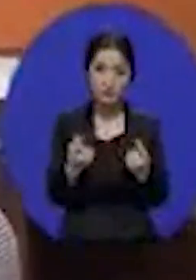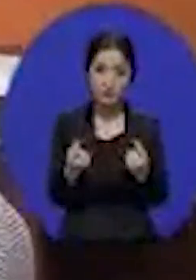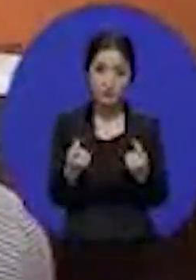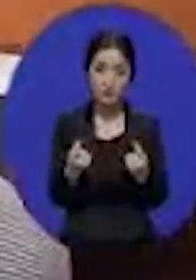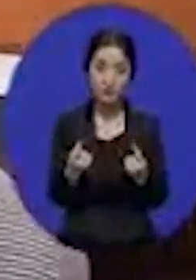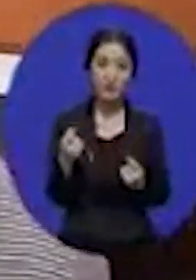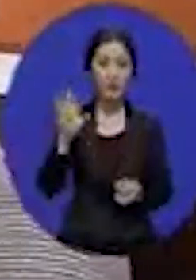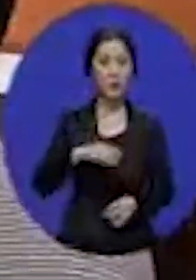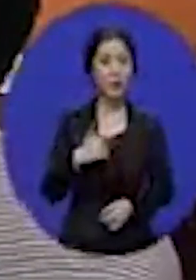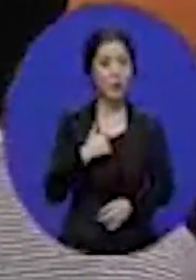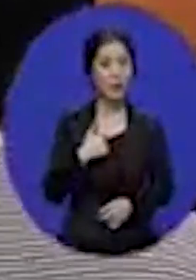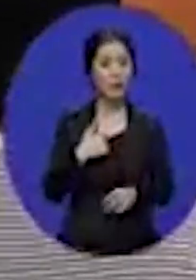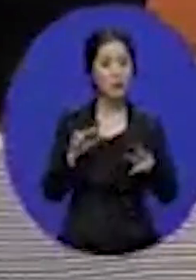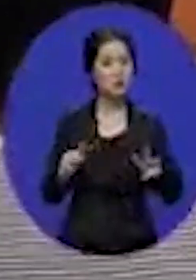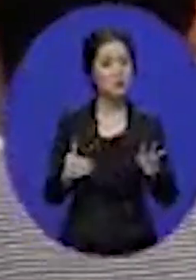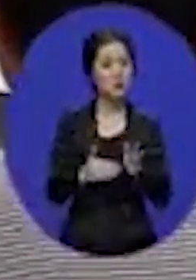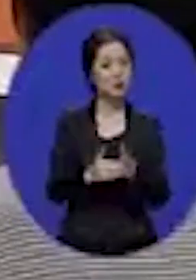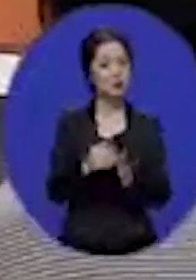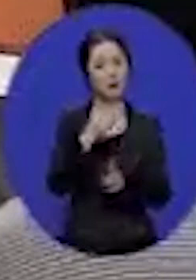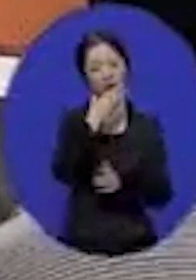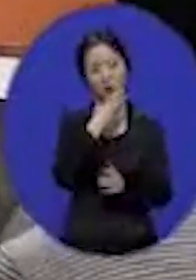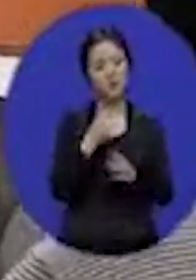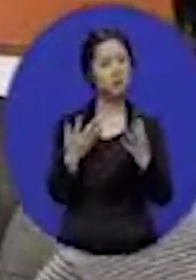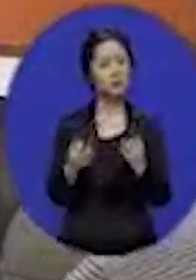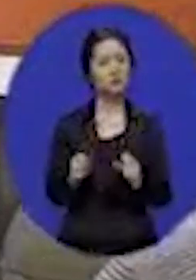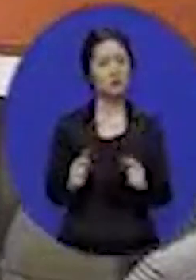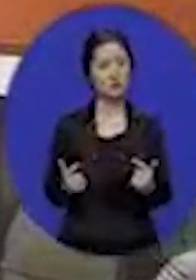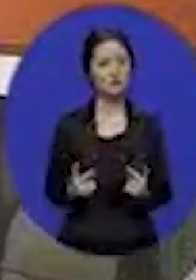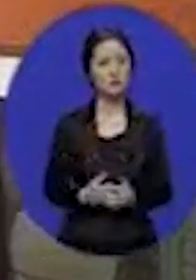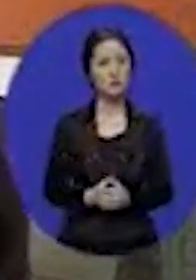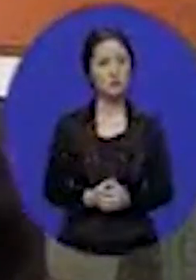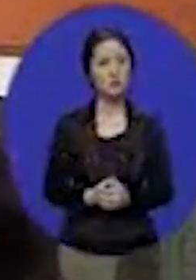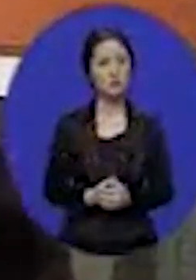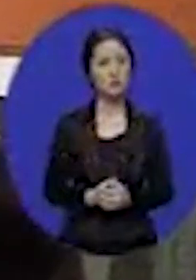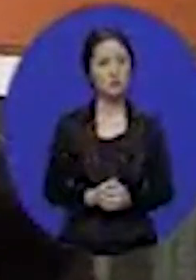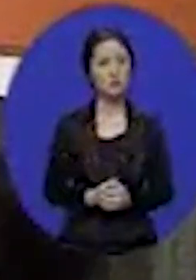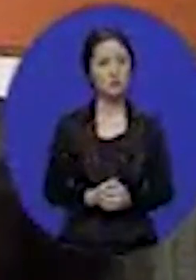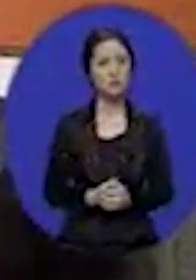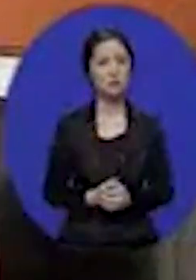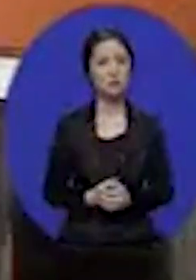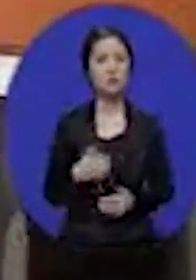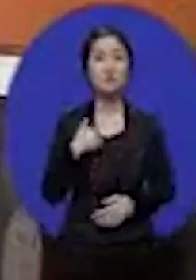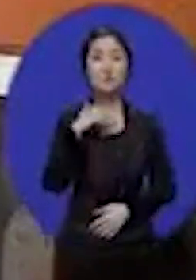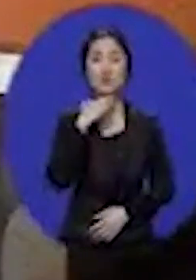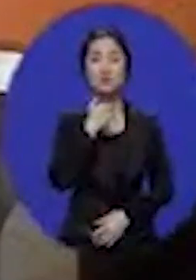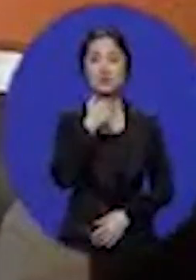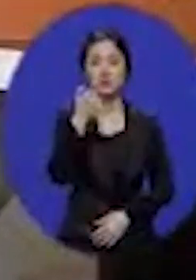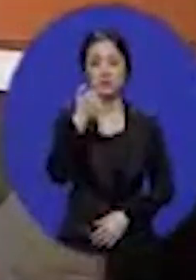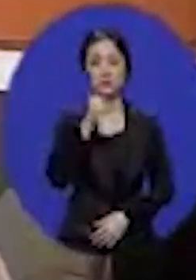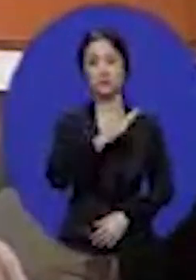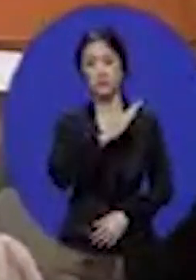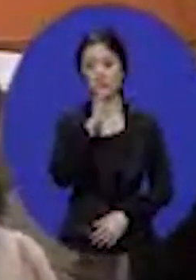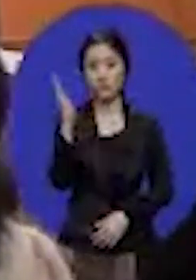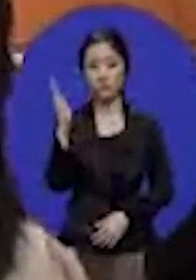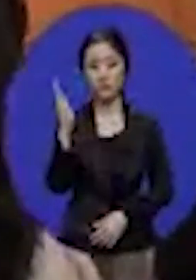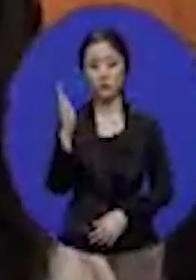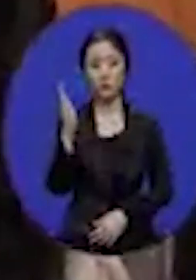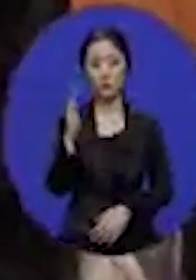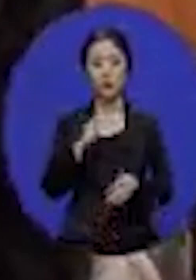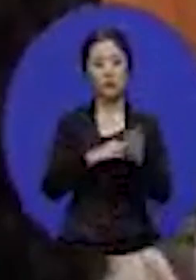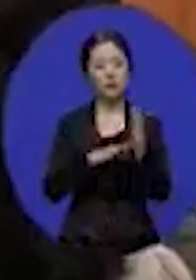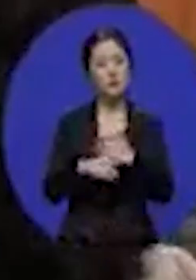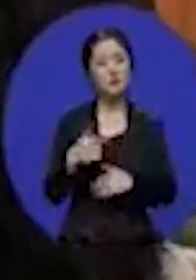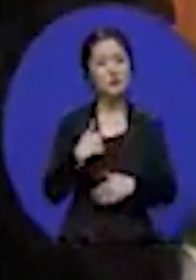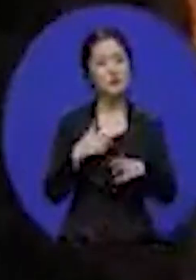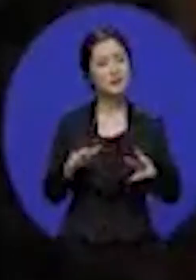행복하지 않았던 인생을 살았던 것 같습니다. 그 쭉 생각을 해봤어요. 제가 이제 쉰이 넘으면서 인생을 쭉 돌아보면서,